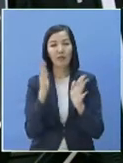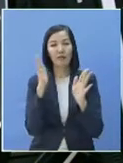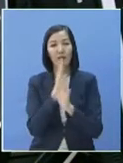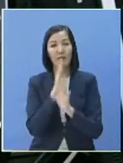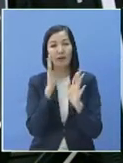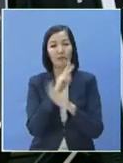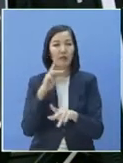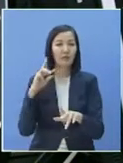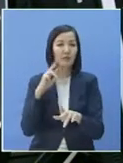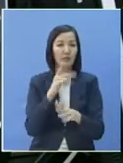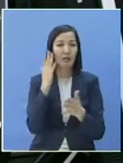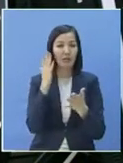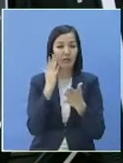ортаға